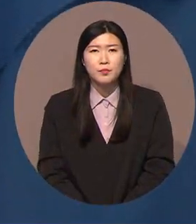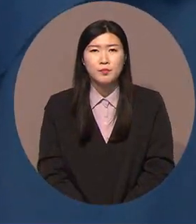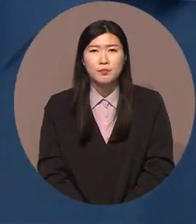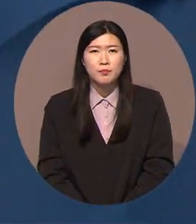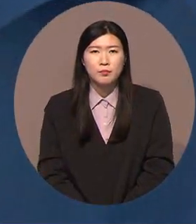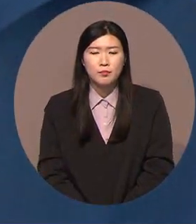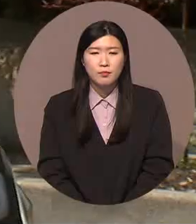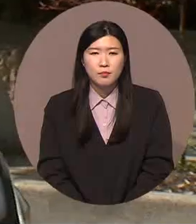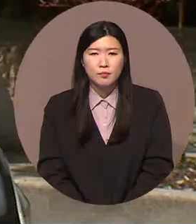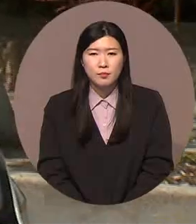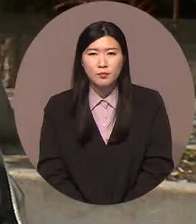지적입니다